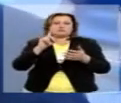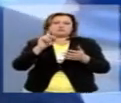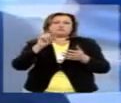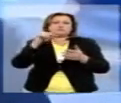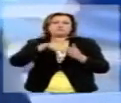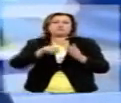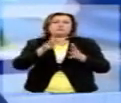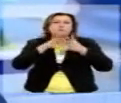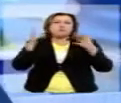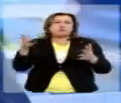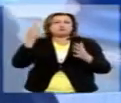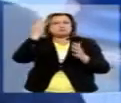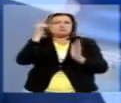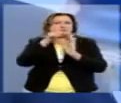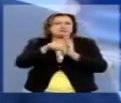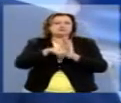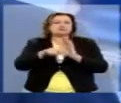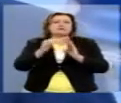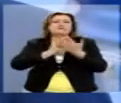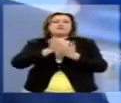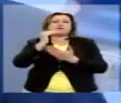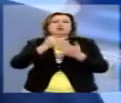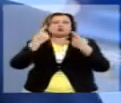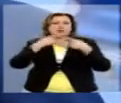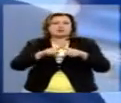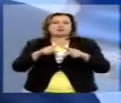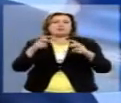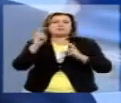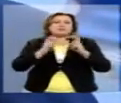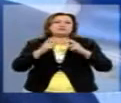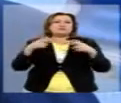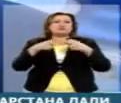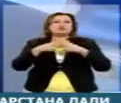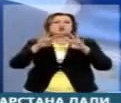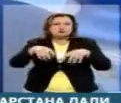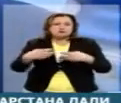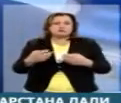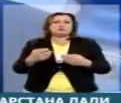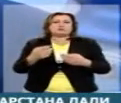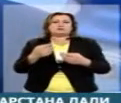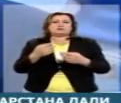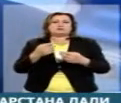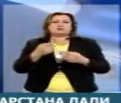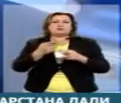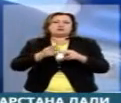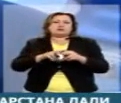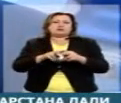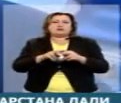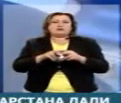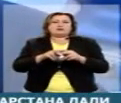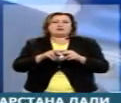несет в себе огромное содержание. Это высокотехнологичное производство шин, это претензия на